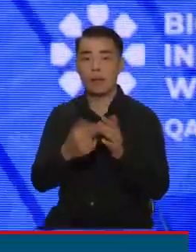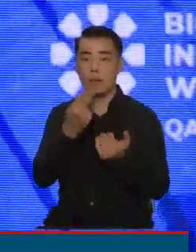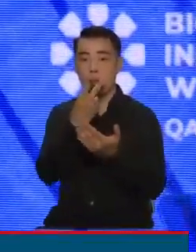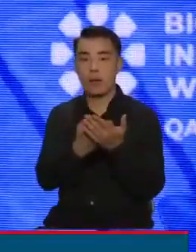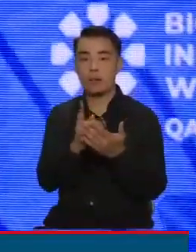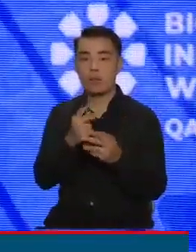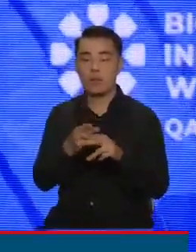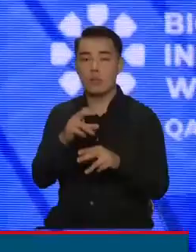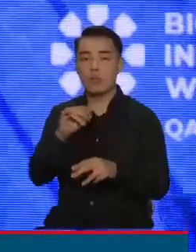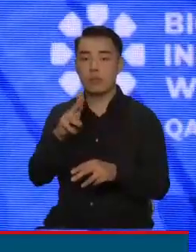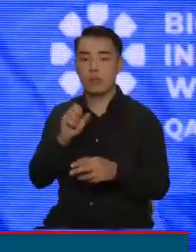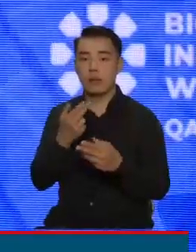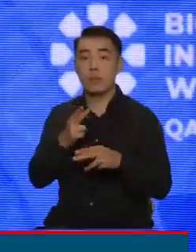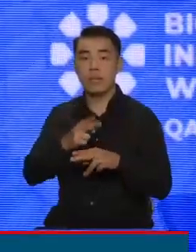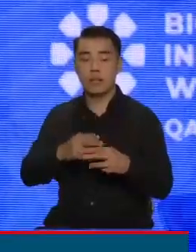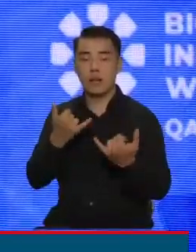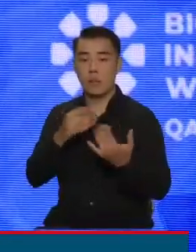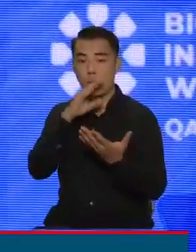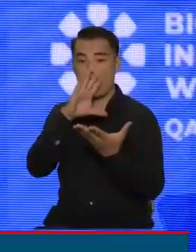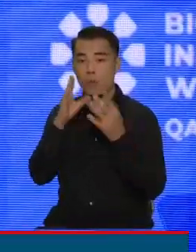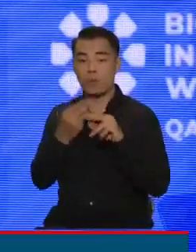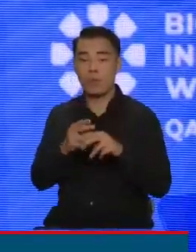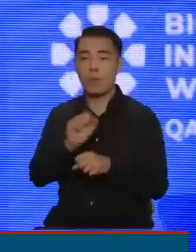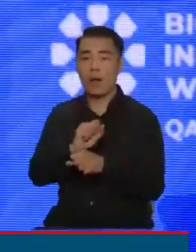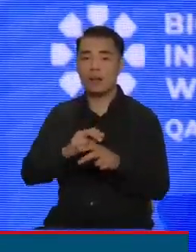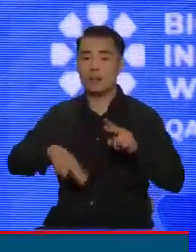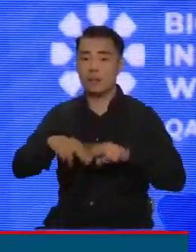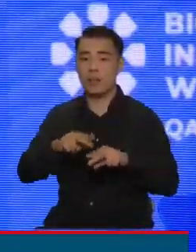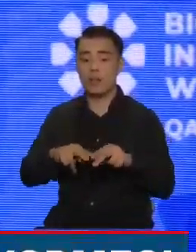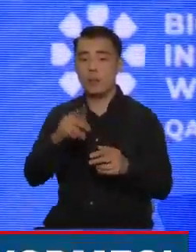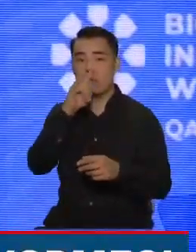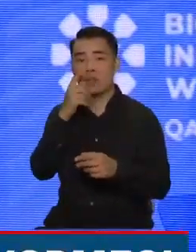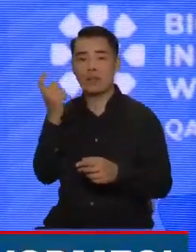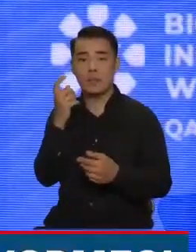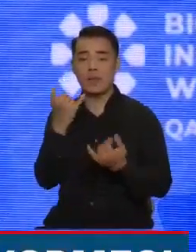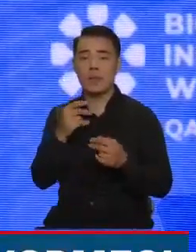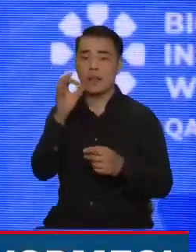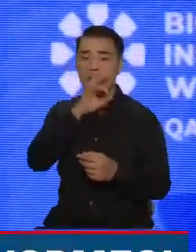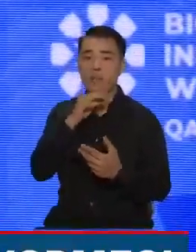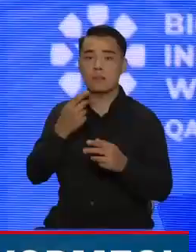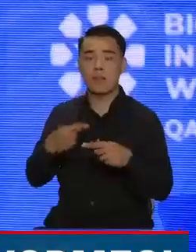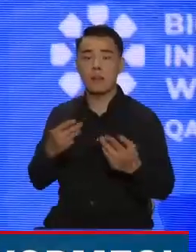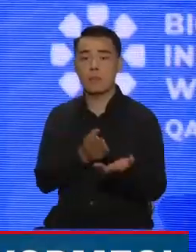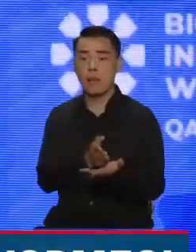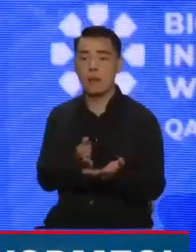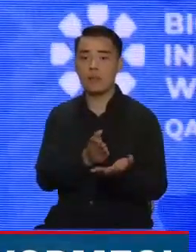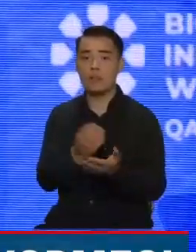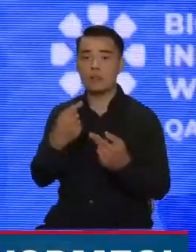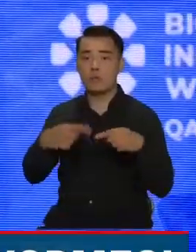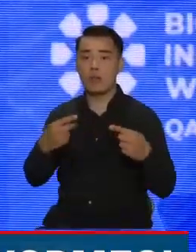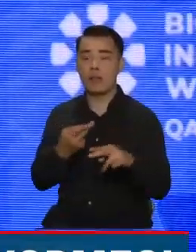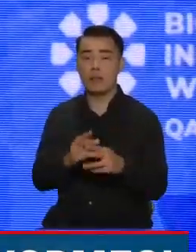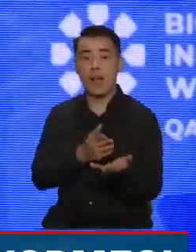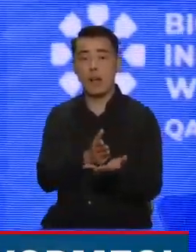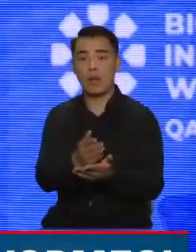уақытта пулда Таукен, металлургия кешені, машина жасау, мұнай газ химиясы, химия, фармацевтика өнеркәсібі және басқа да салалар